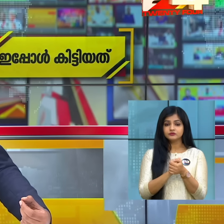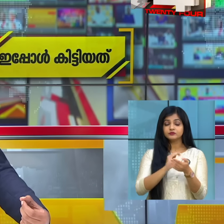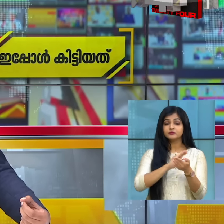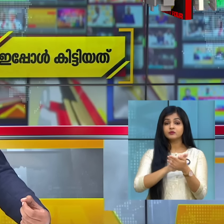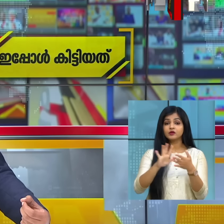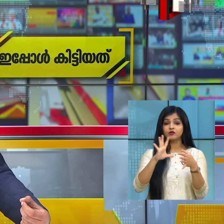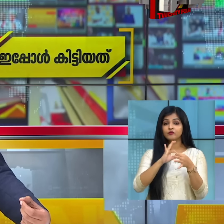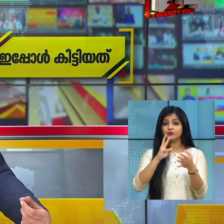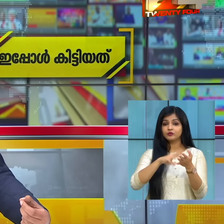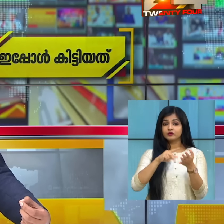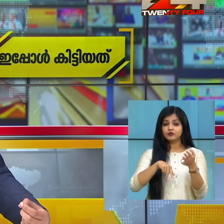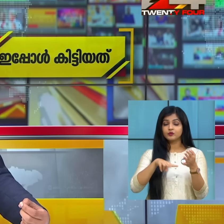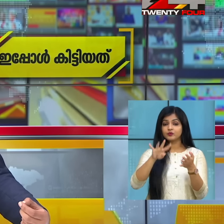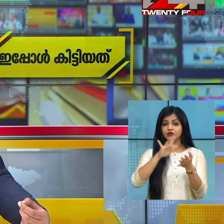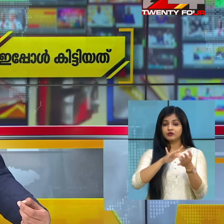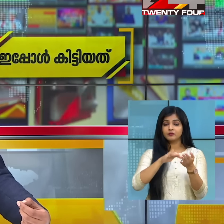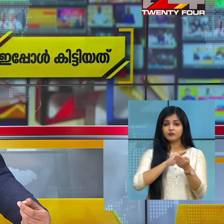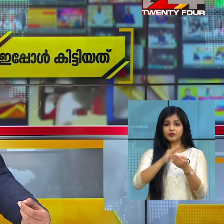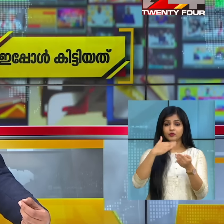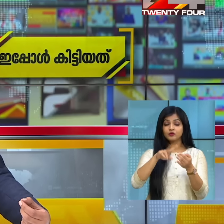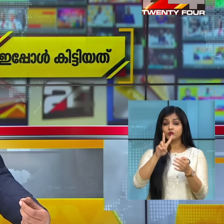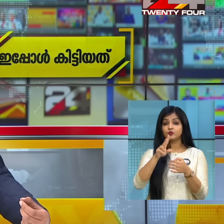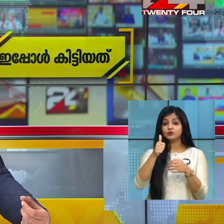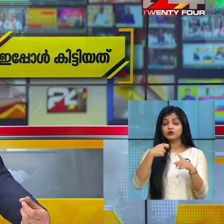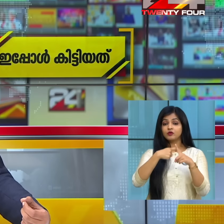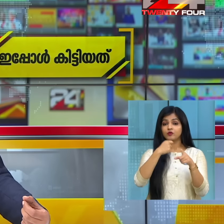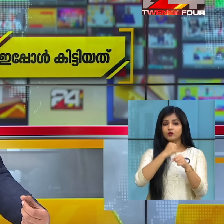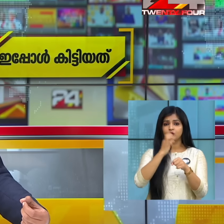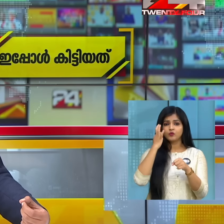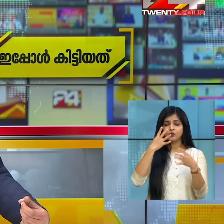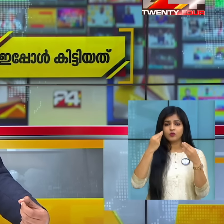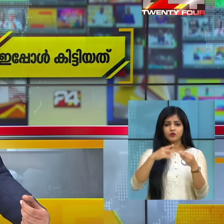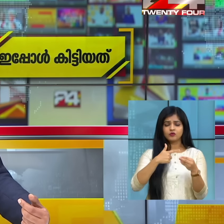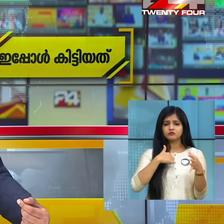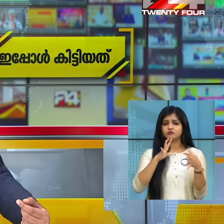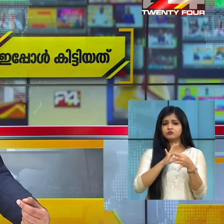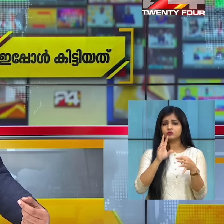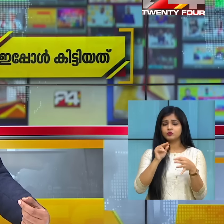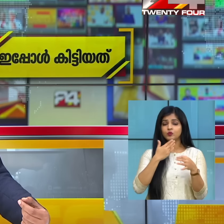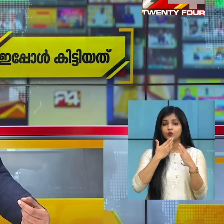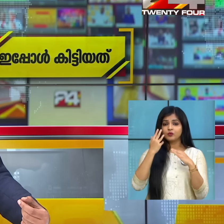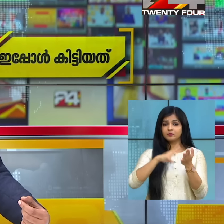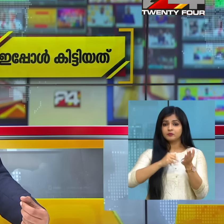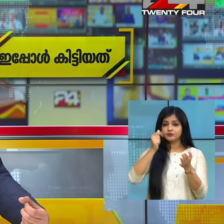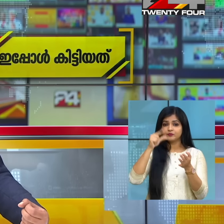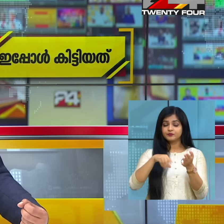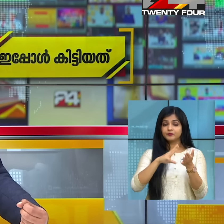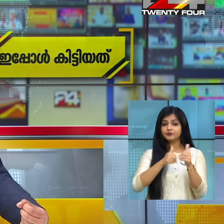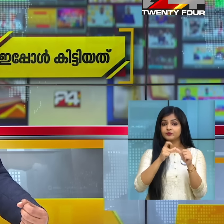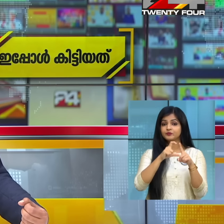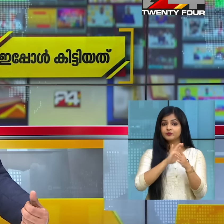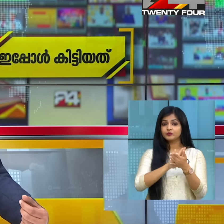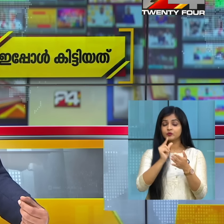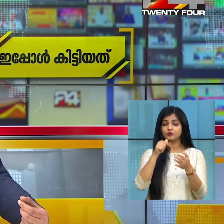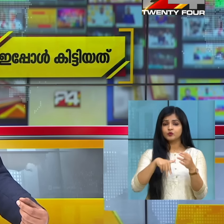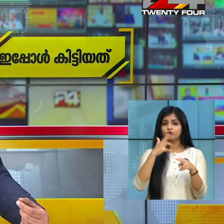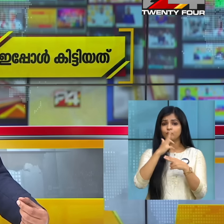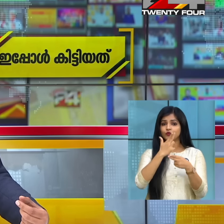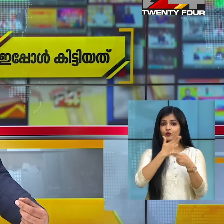ബാങ്ക് ഓഫ് മഹാരാഷ്ട്ര വടകര ശാഖയിൽ 26 കിലോഗ്രാം സ്വർണം നഷ്ടപ്പെട്ടതിൽ തനിക്ക് പങ്കില്ലെന്ന് മുൻ മാനേജർ മധു ജയകുമാറിന്റെ വീഡിയോ